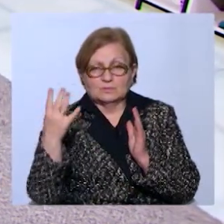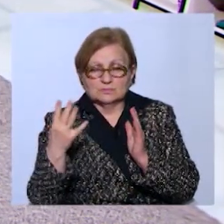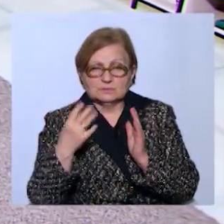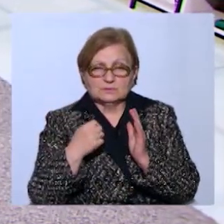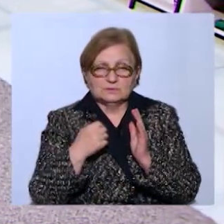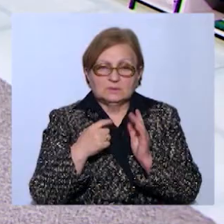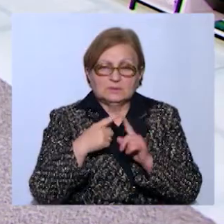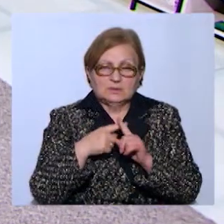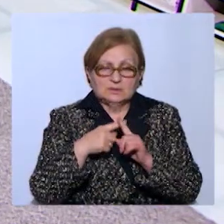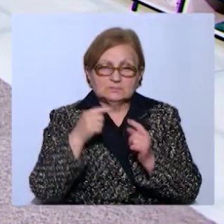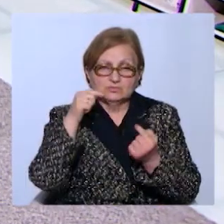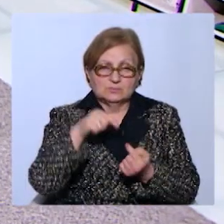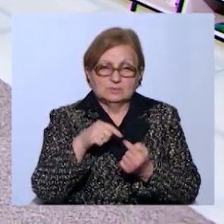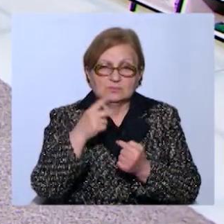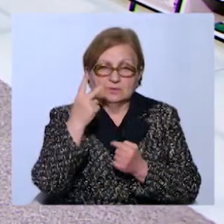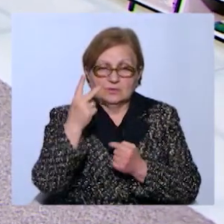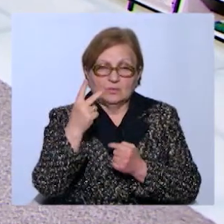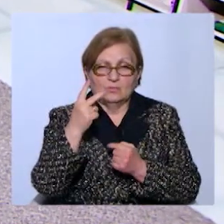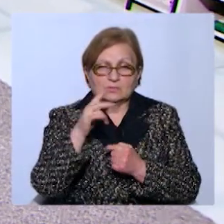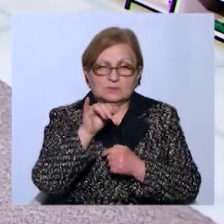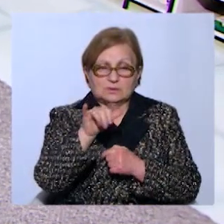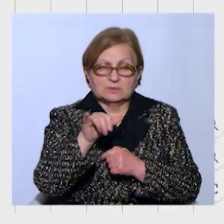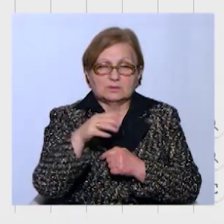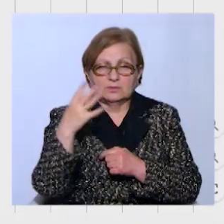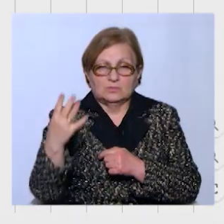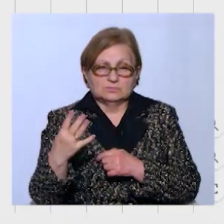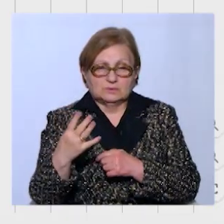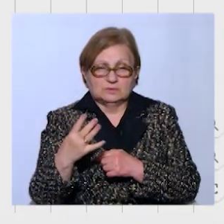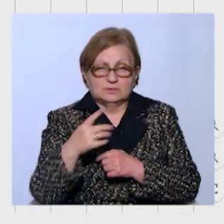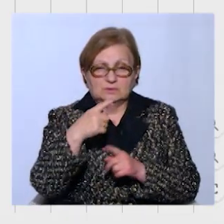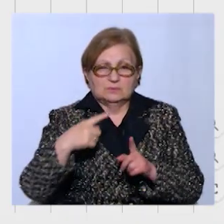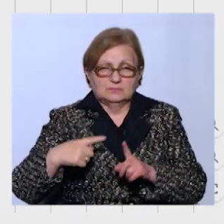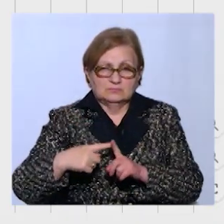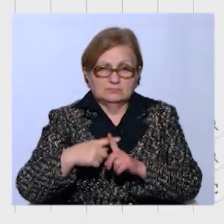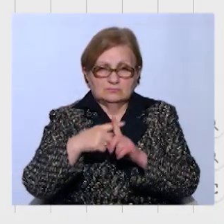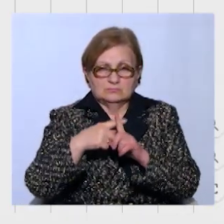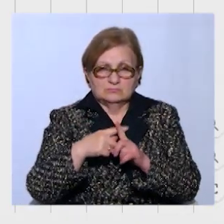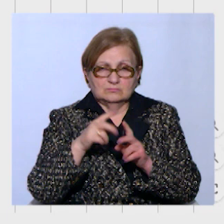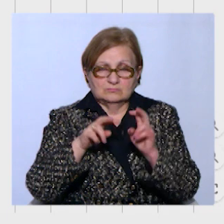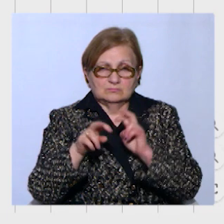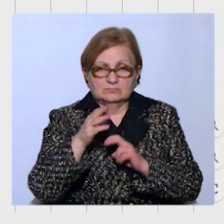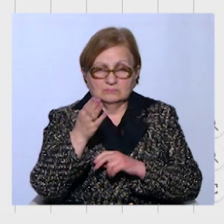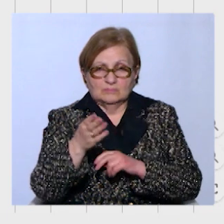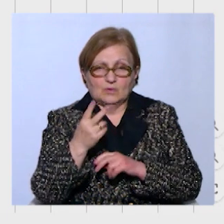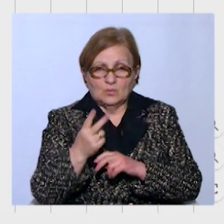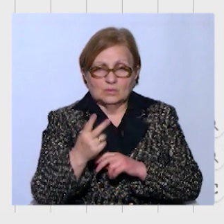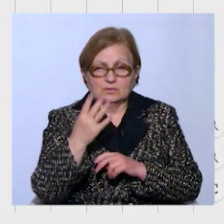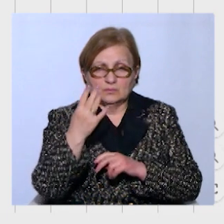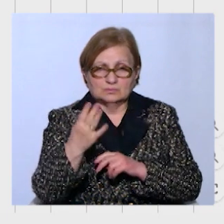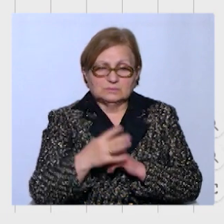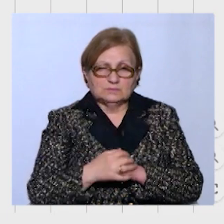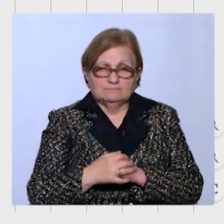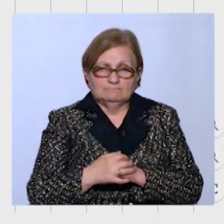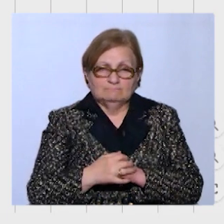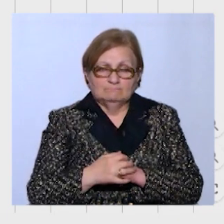ანუ x-ი შეესაბამება 2, y-ს 4 და აი ამ თანაკვეთაზე არის წერტილი კოორდინატით 2, 4. თუ